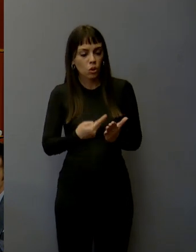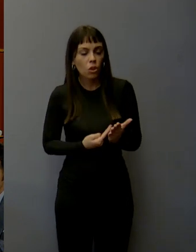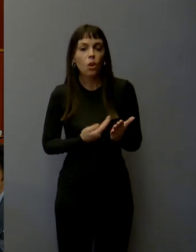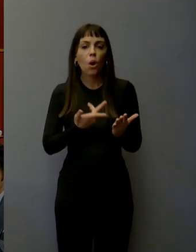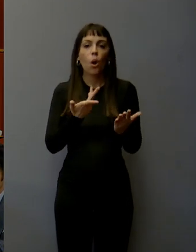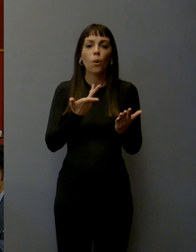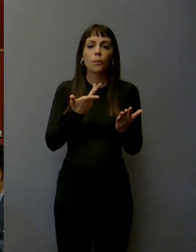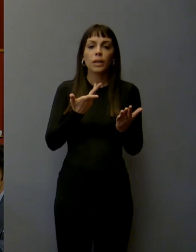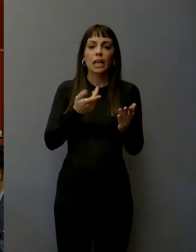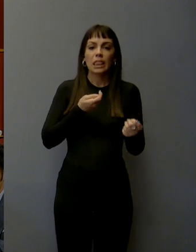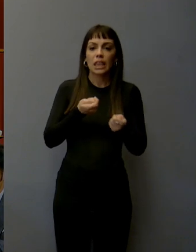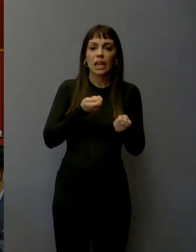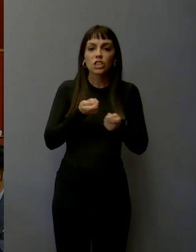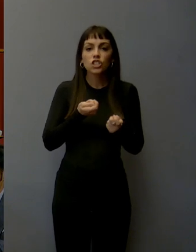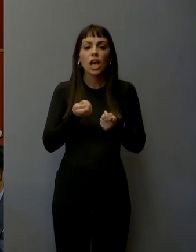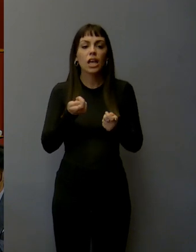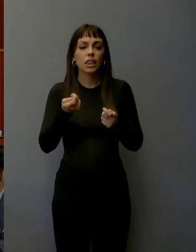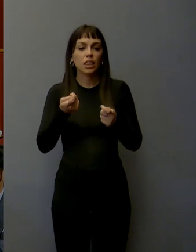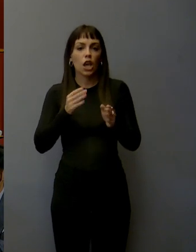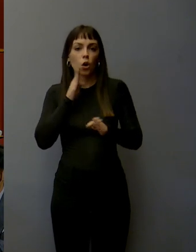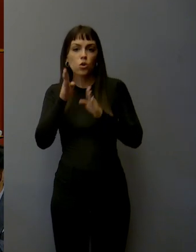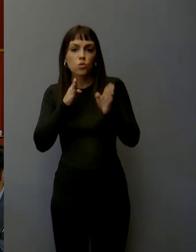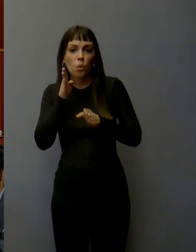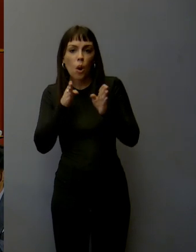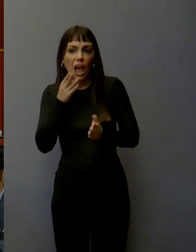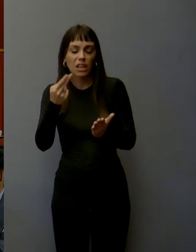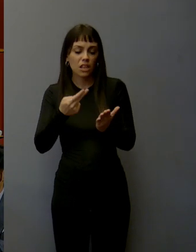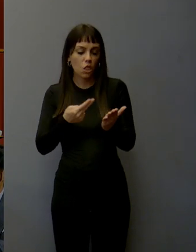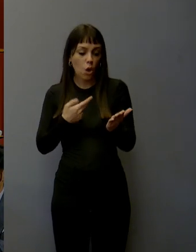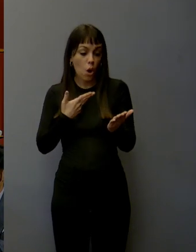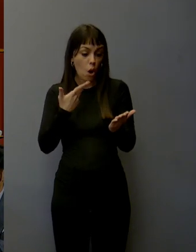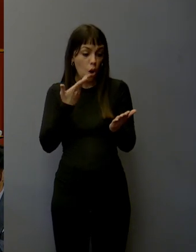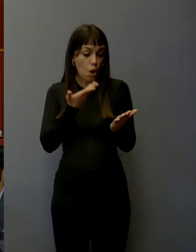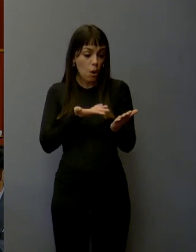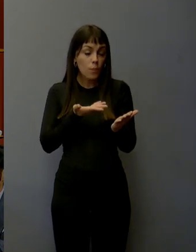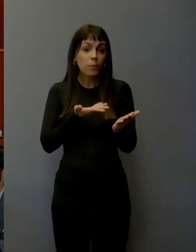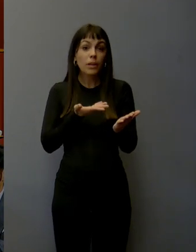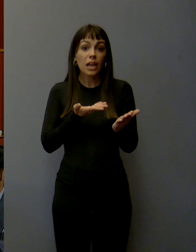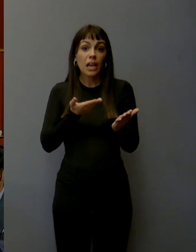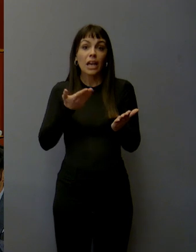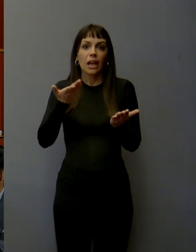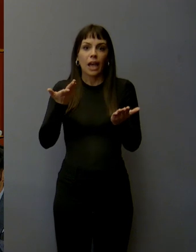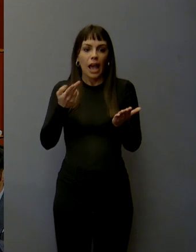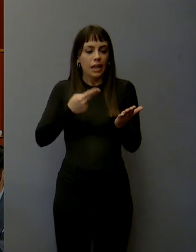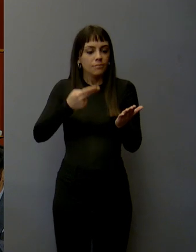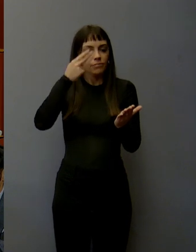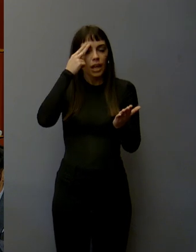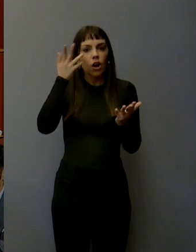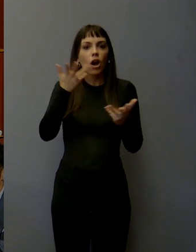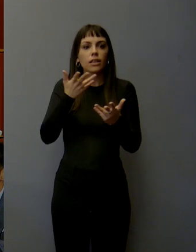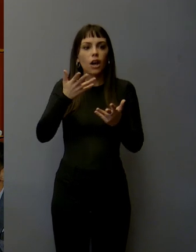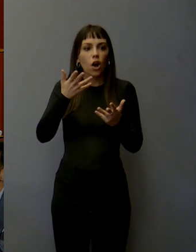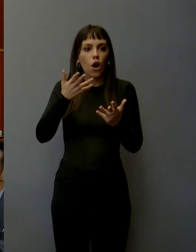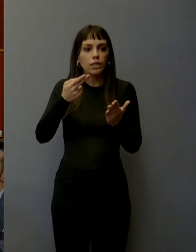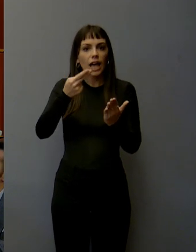nominati da questa giunta questo perché ricordano tremendamente quelli che nominava il centro-sinistra e quindi in qualche maniera a